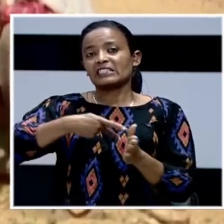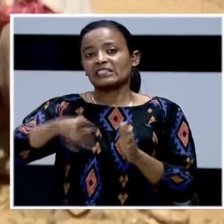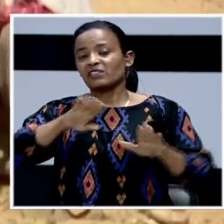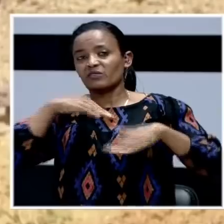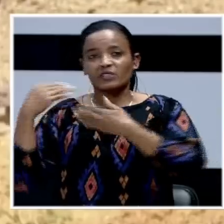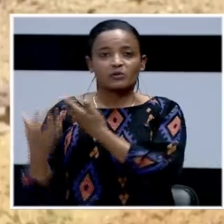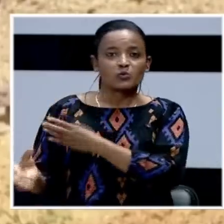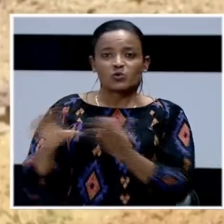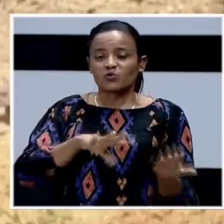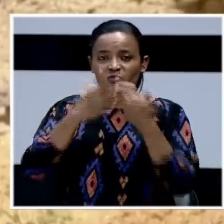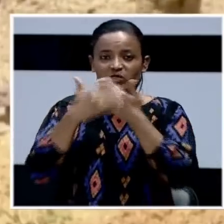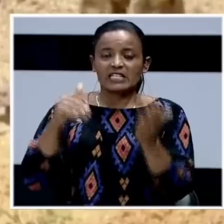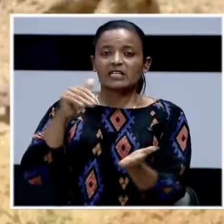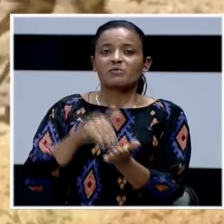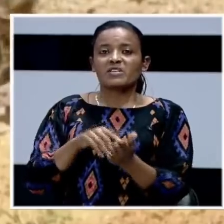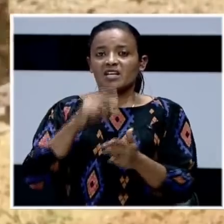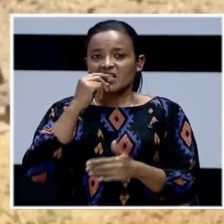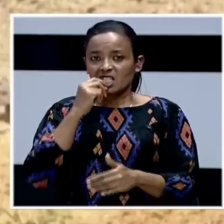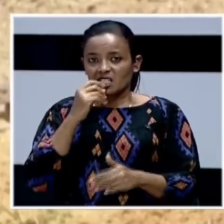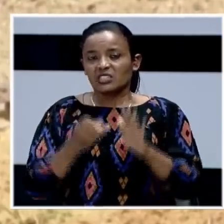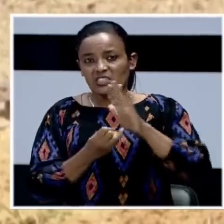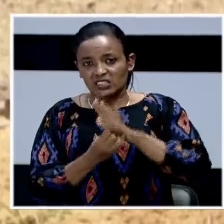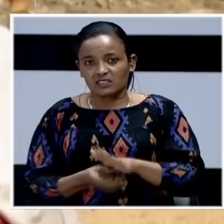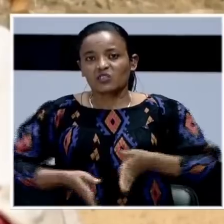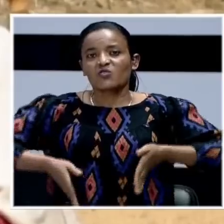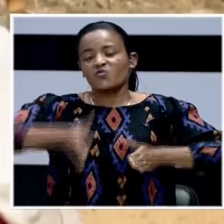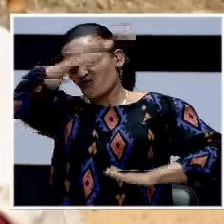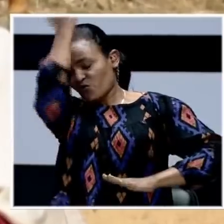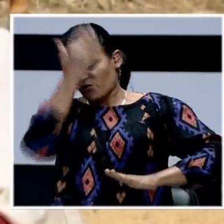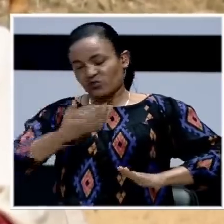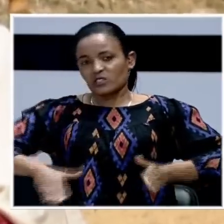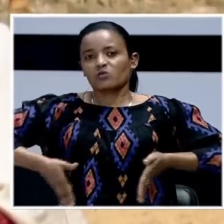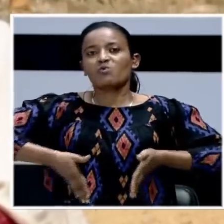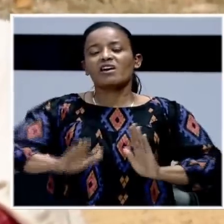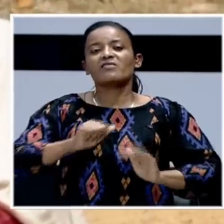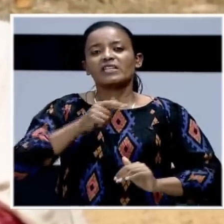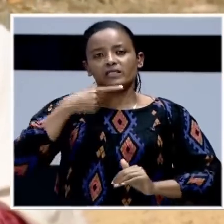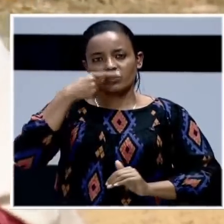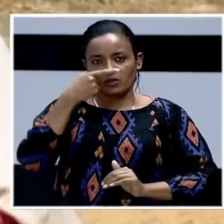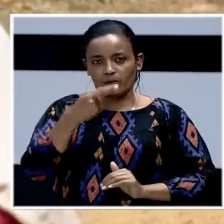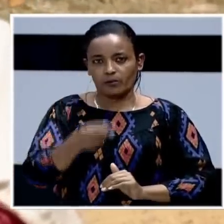ዘፈሰሰ ደምን ብዳግማይ ደርጋውያን ክርገጽ ፍጹም ኣይንፈቅድን ኢሎም።